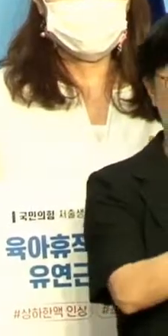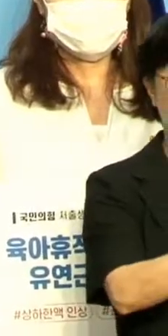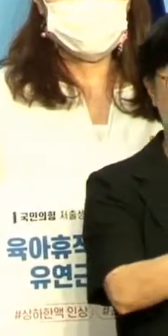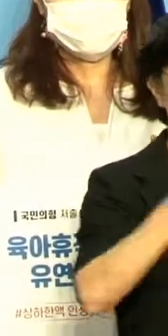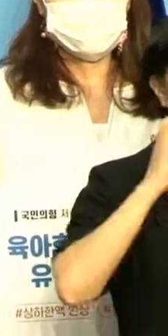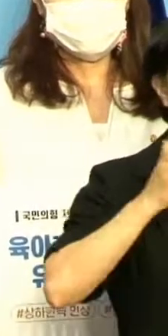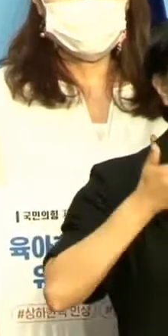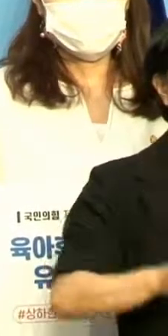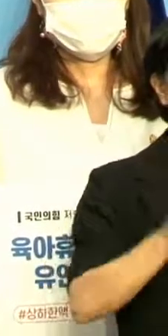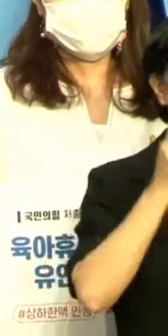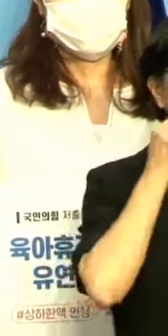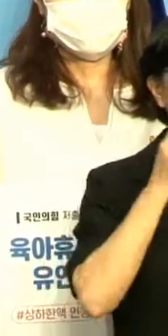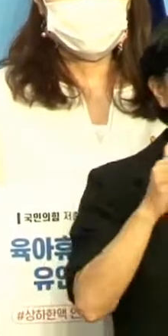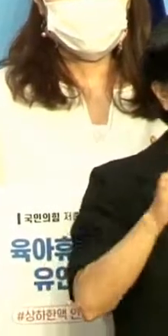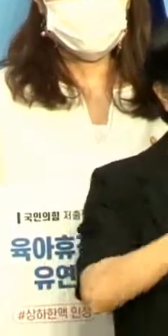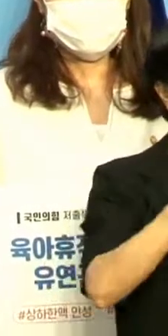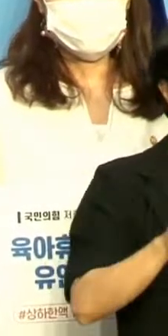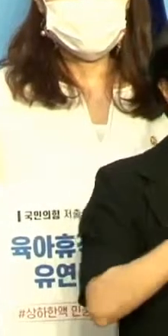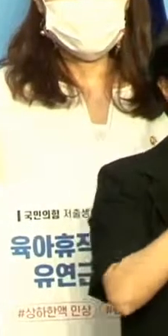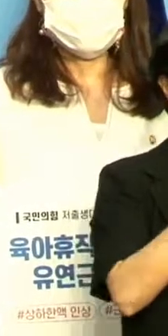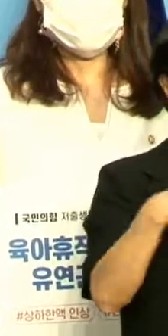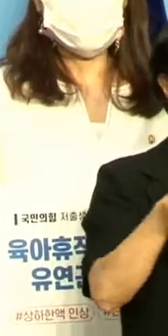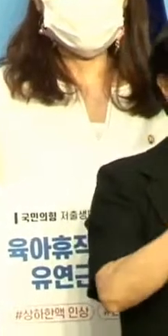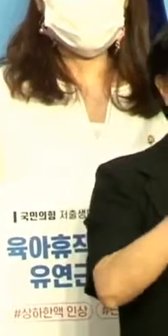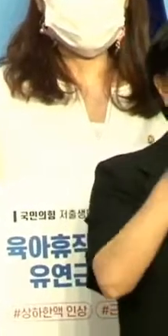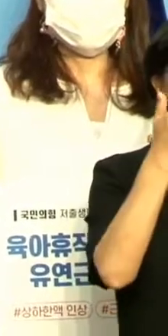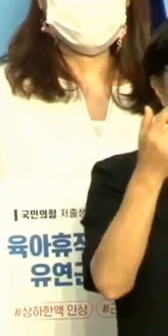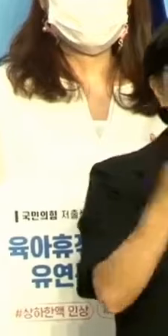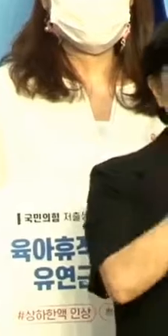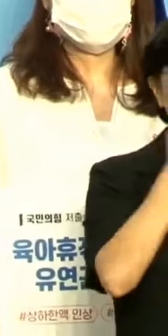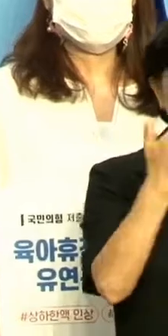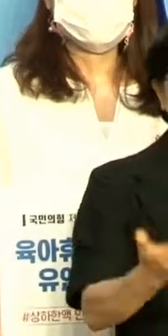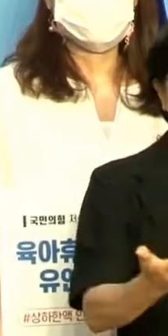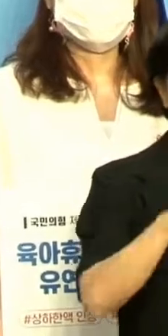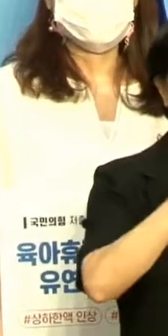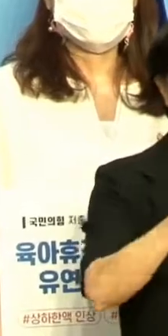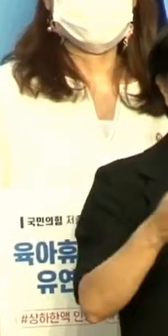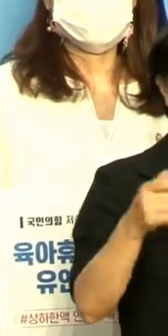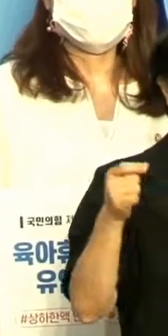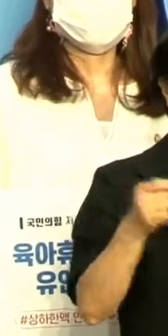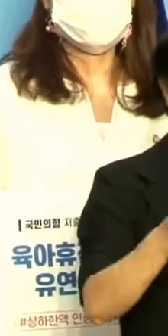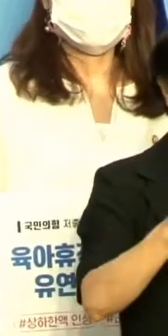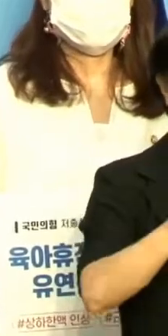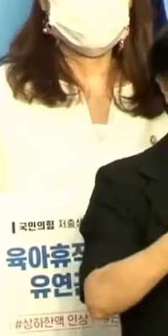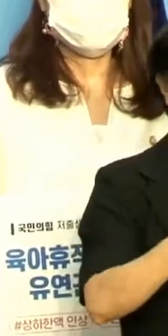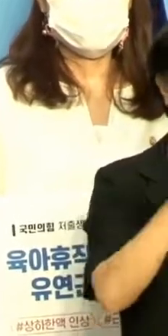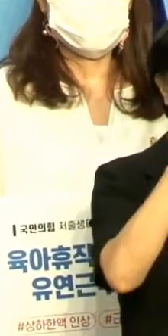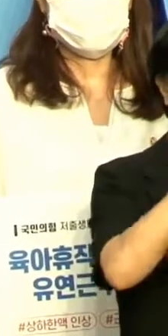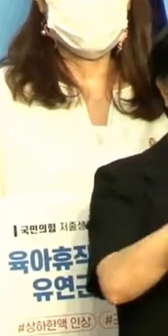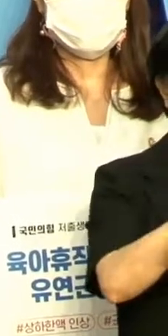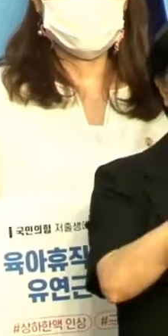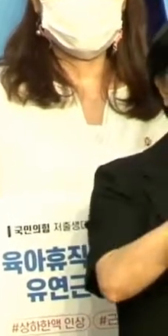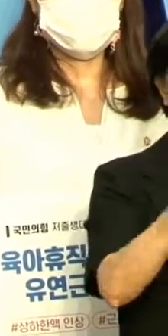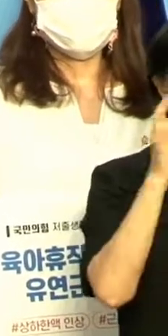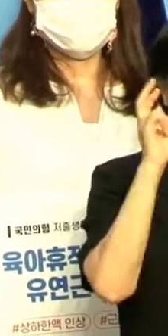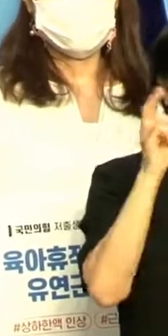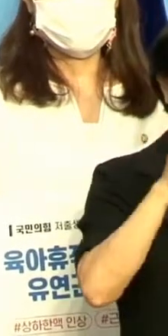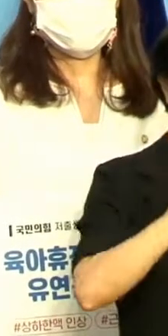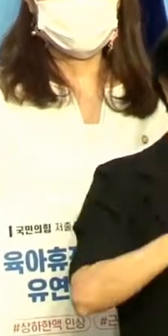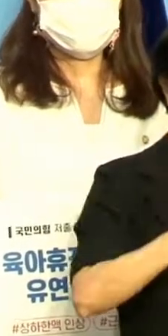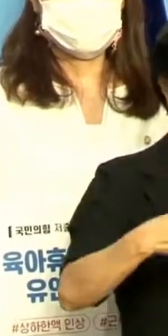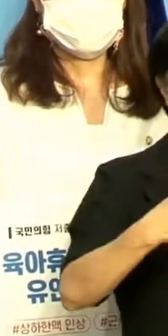님의 어려운 지원하기 위해 난 인 취해 슈가 연장과 단축 근무 지원 또 1월 허용하는 기업에 대한